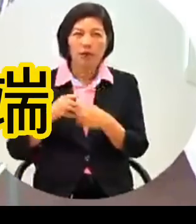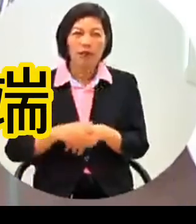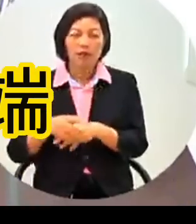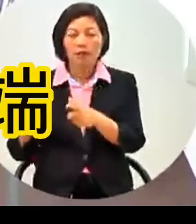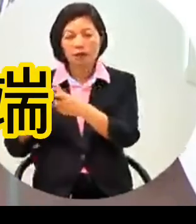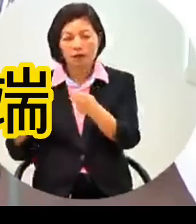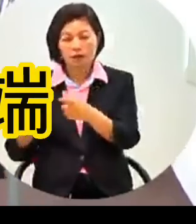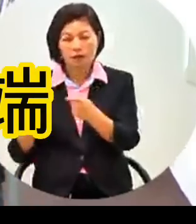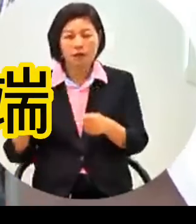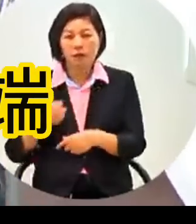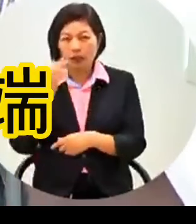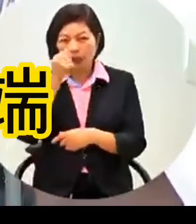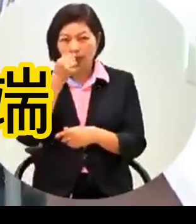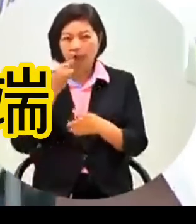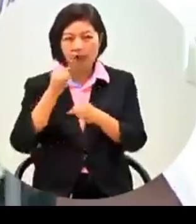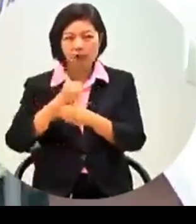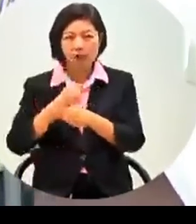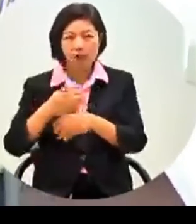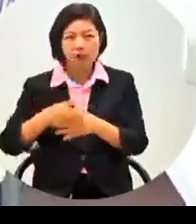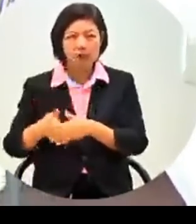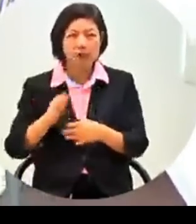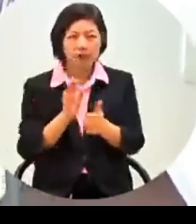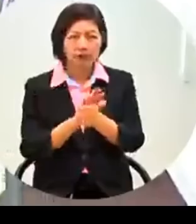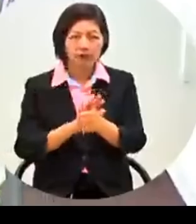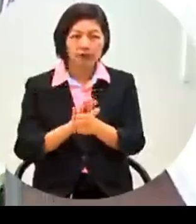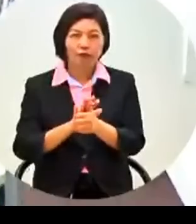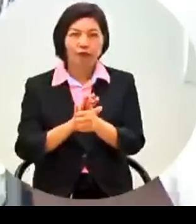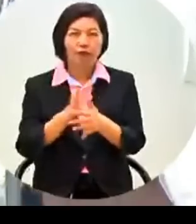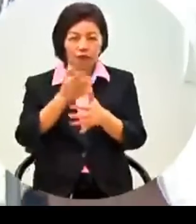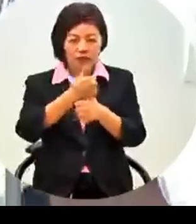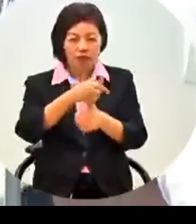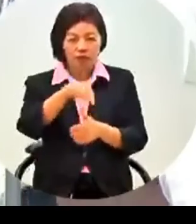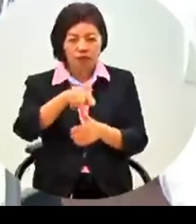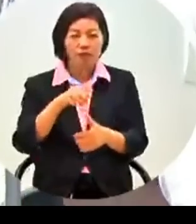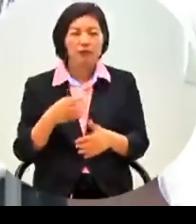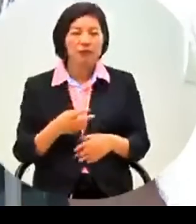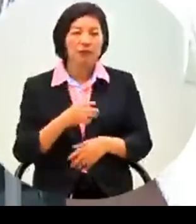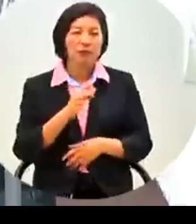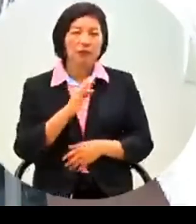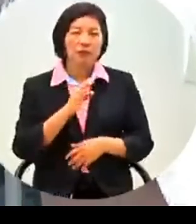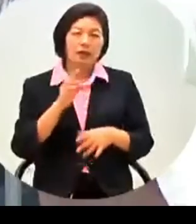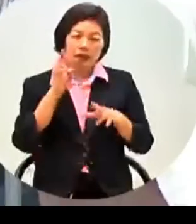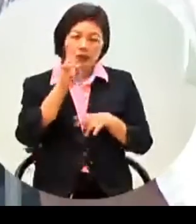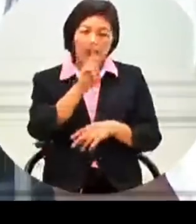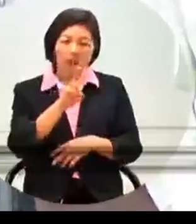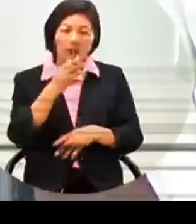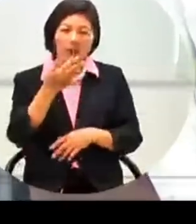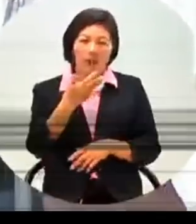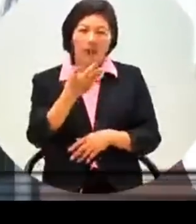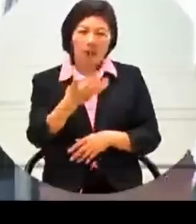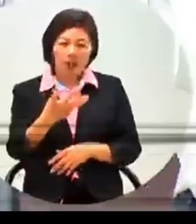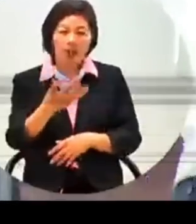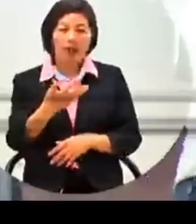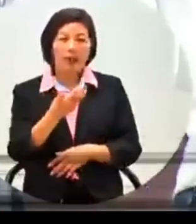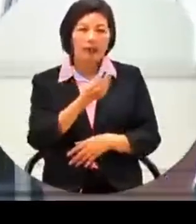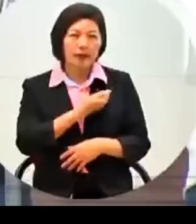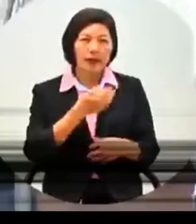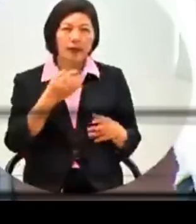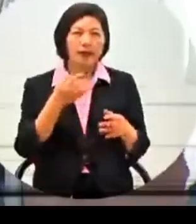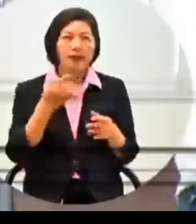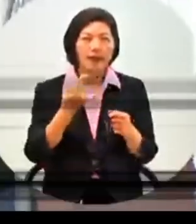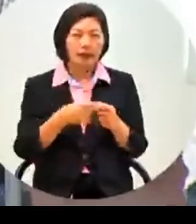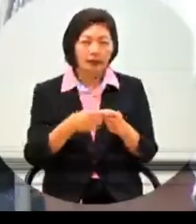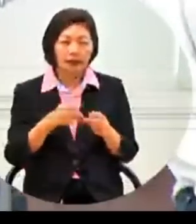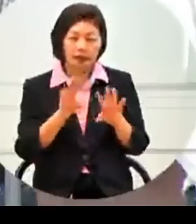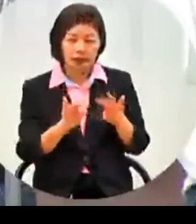程。 Sony 的厂商 ，Sony 的服务端就是客户就在。 陈市长，我请教你啊，到底28奈米是因为土地还是水